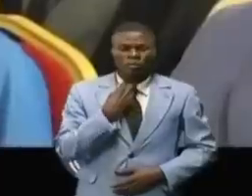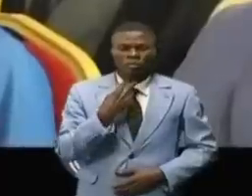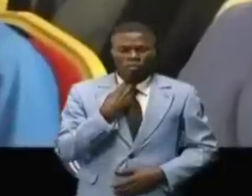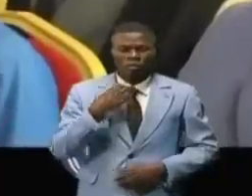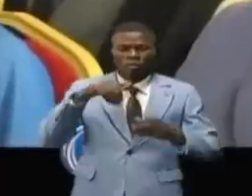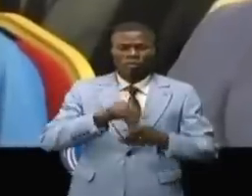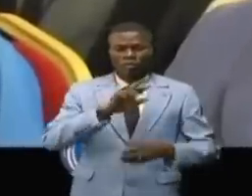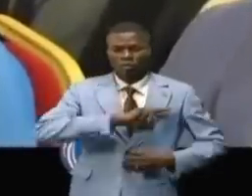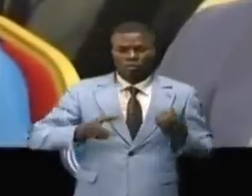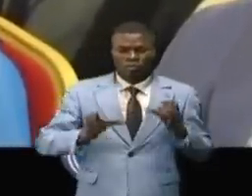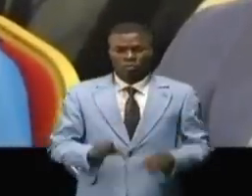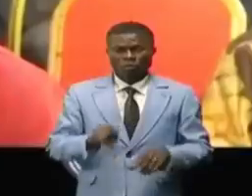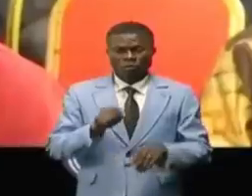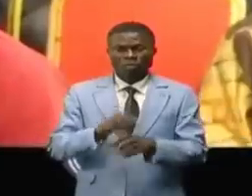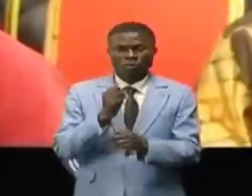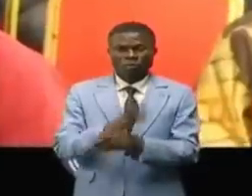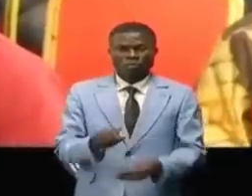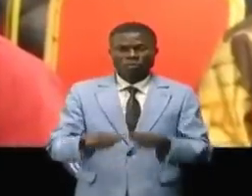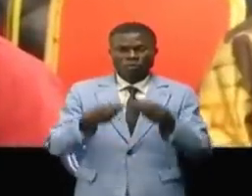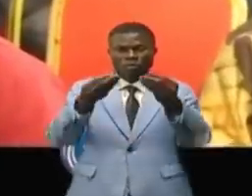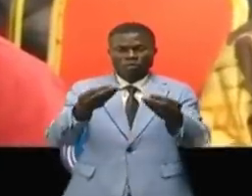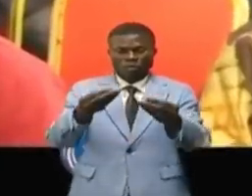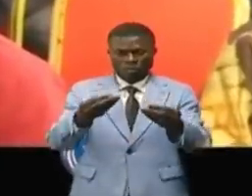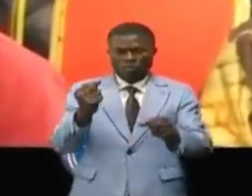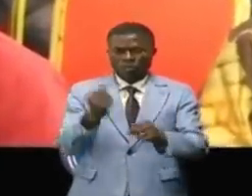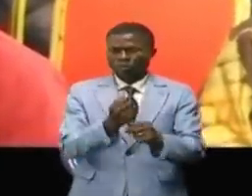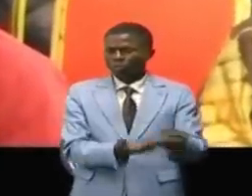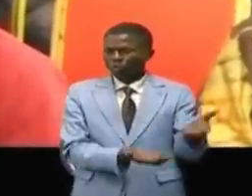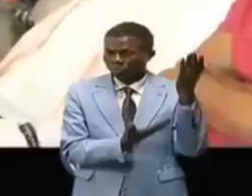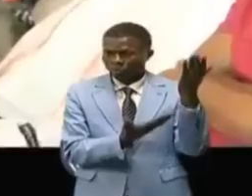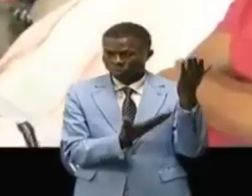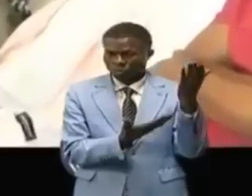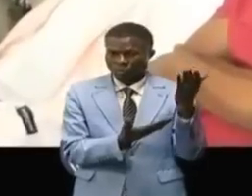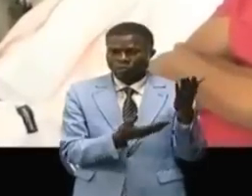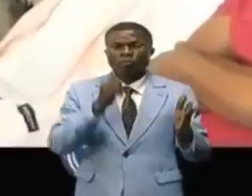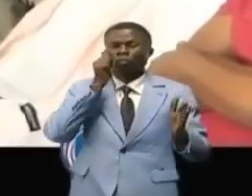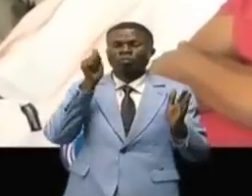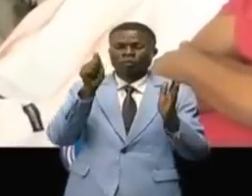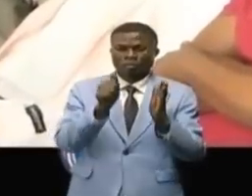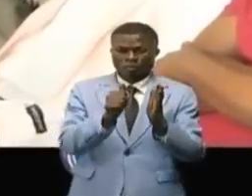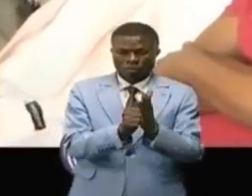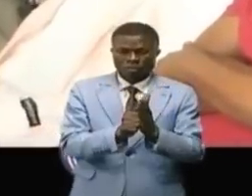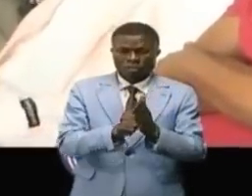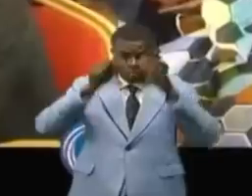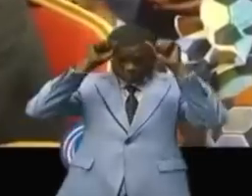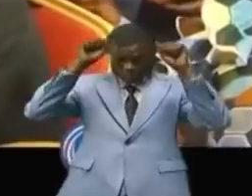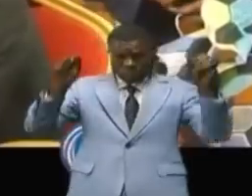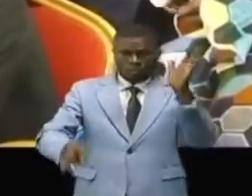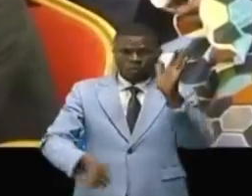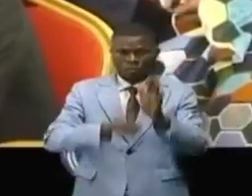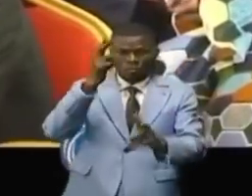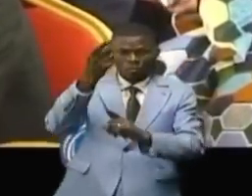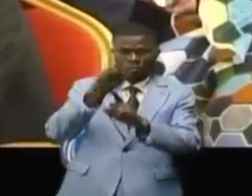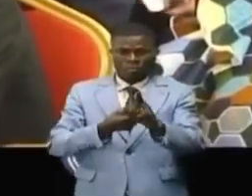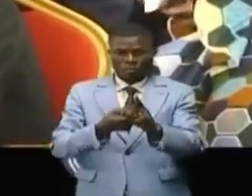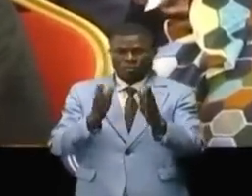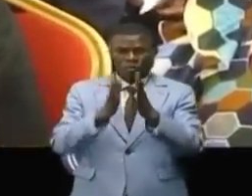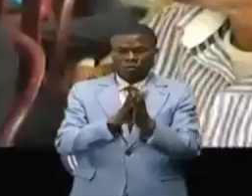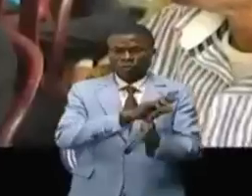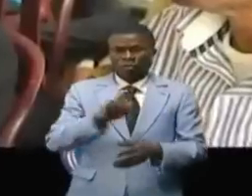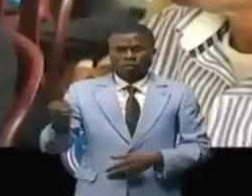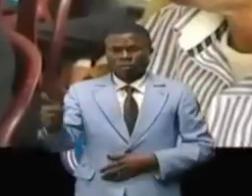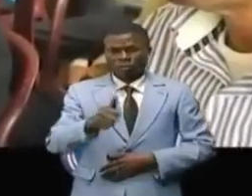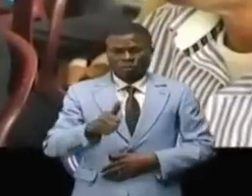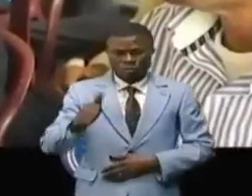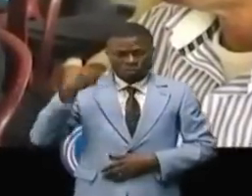il était plus que temps de se dureter d'un tel instrument créé par arrêter provincial du 12 octobre 2021 considéra la politique du gouvernement